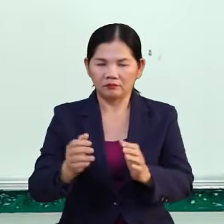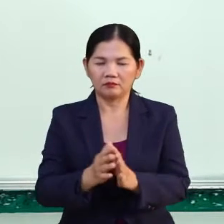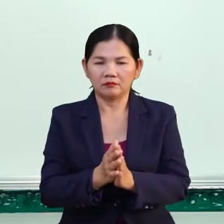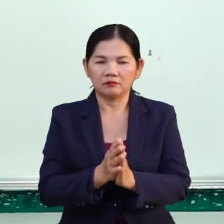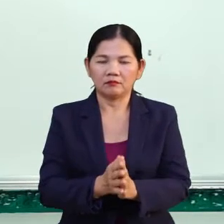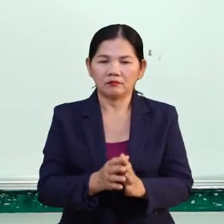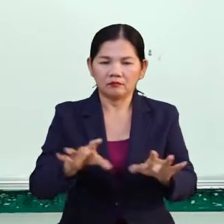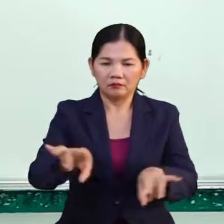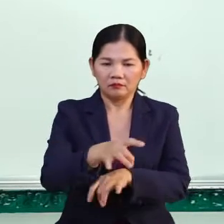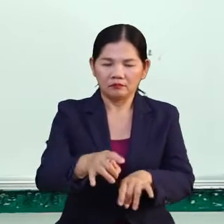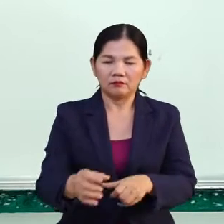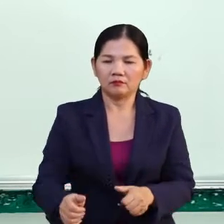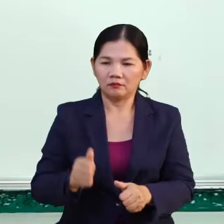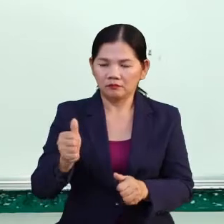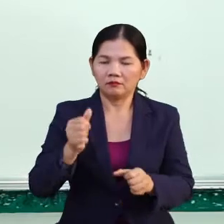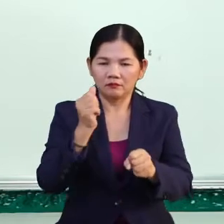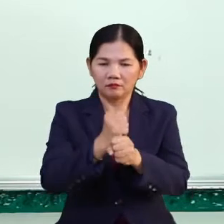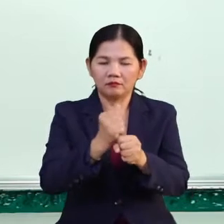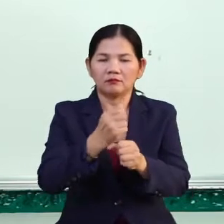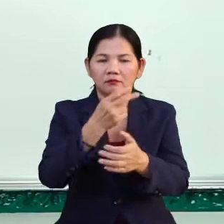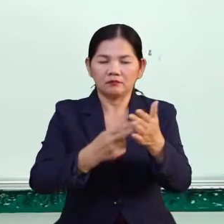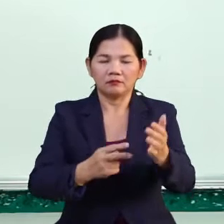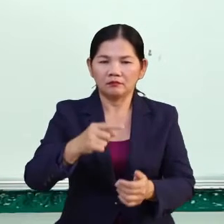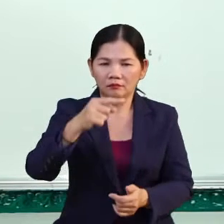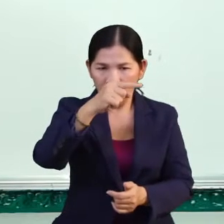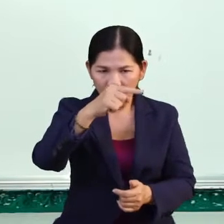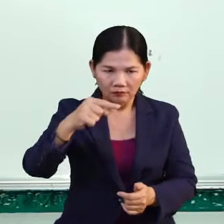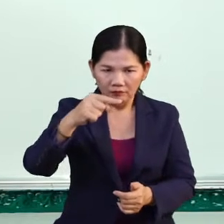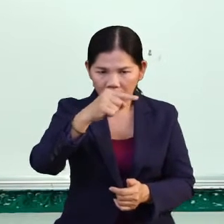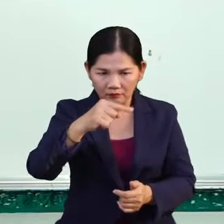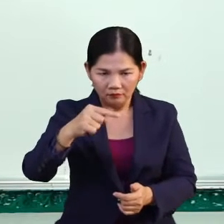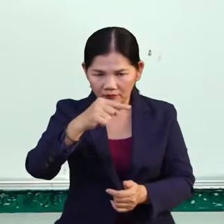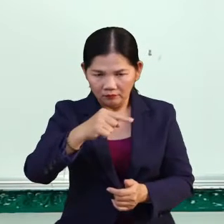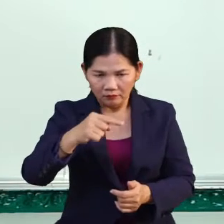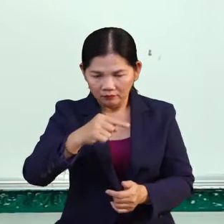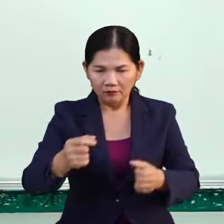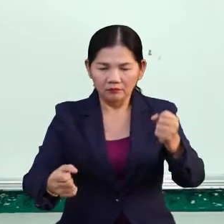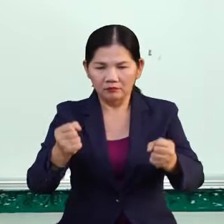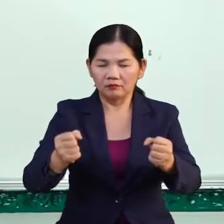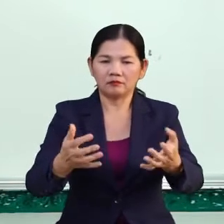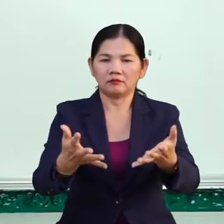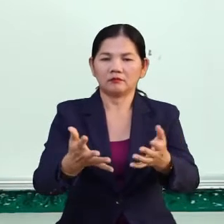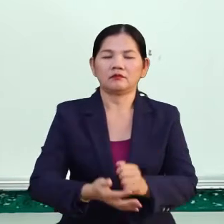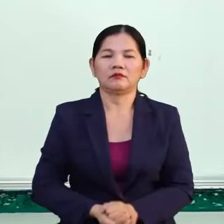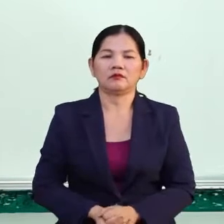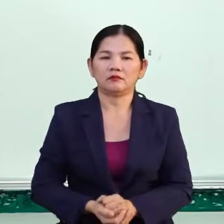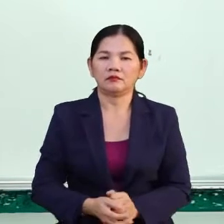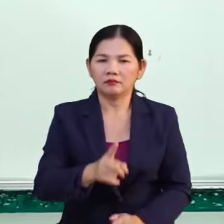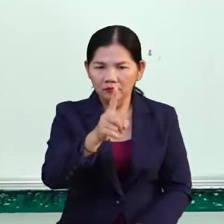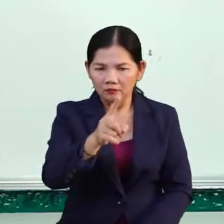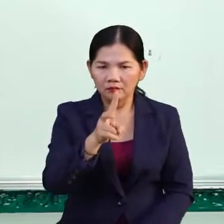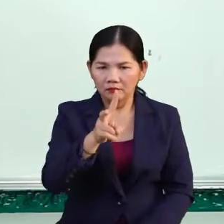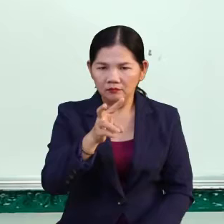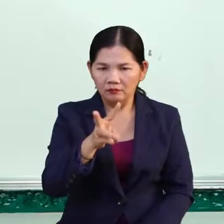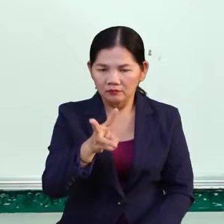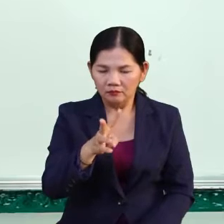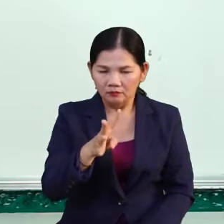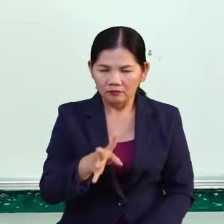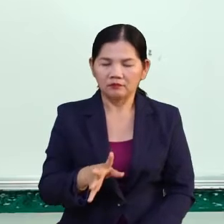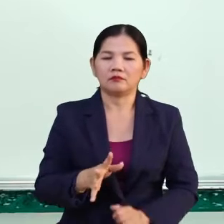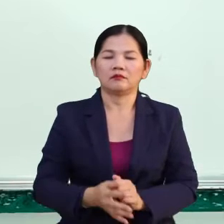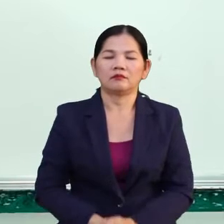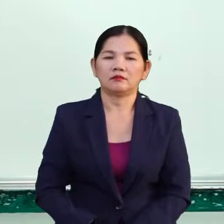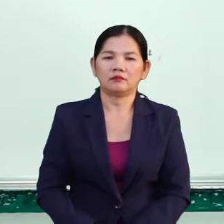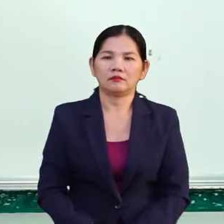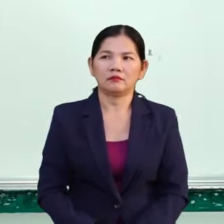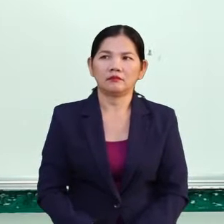ល្អគេមានអ្វីខ្លះកូនសរសេរត្រេនៅពីក្រោមនៅពេលជិះរថយន្តនេះមកមាន1ចំណុច2ចំណុចឬក៏3ចំណុច